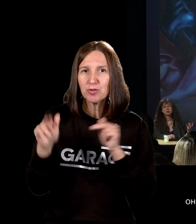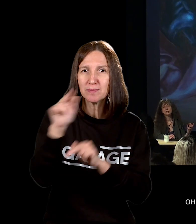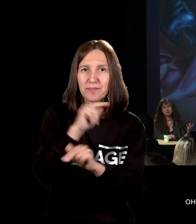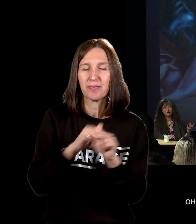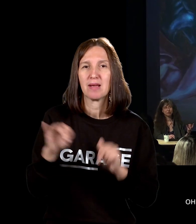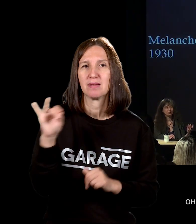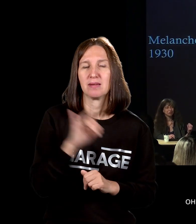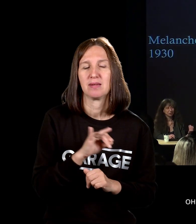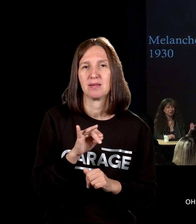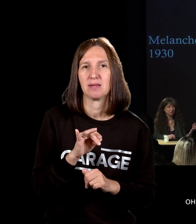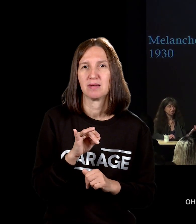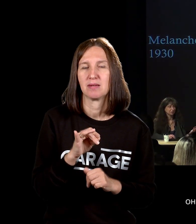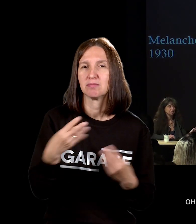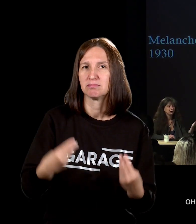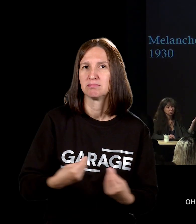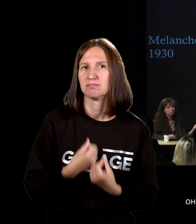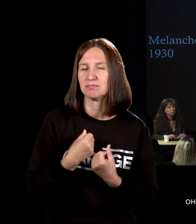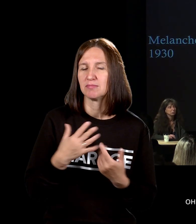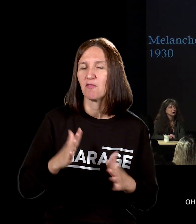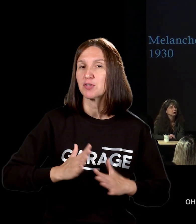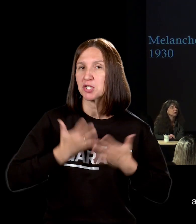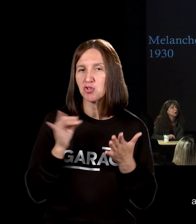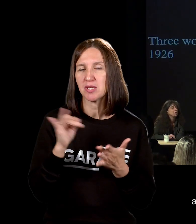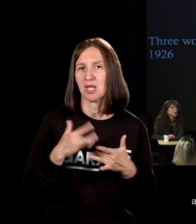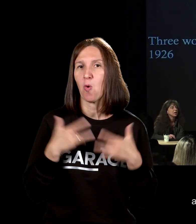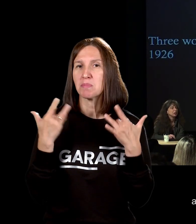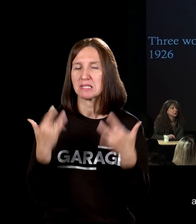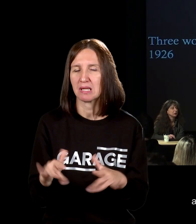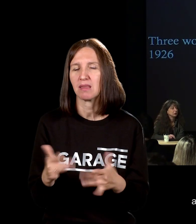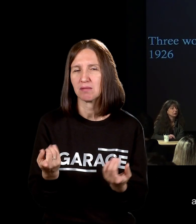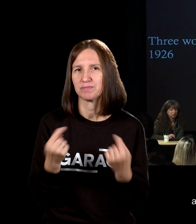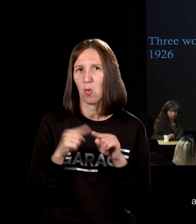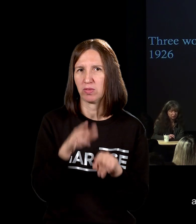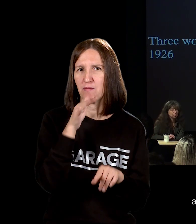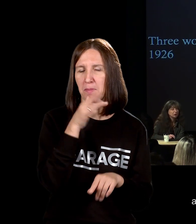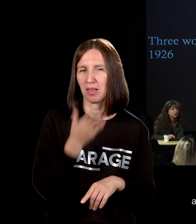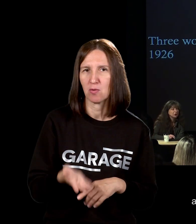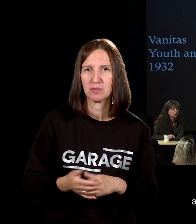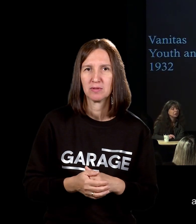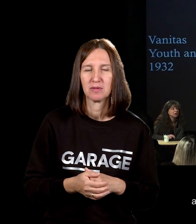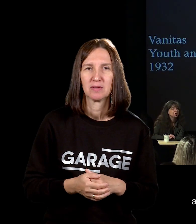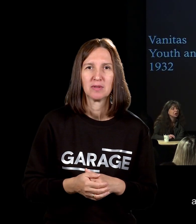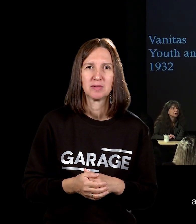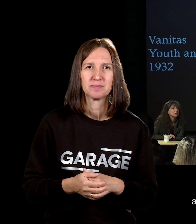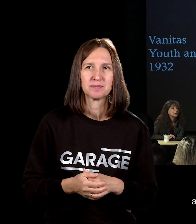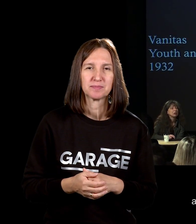восхищение и омерзение одновременно, как это сделано. Да? Меланхолия, там все три